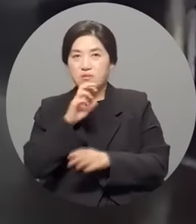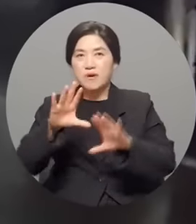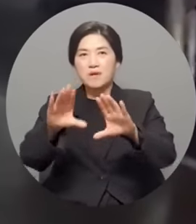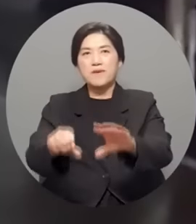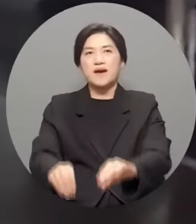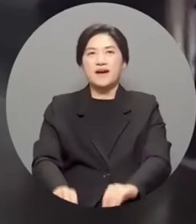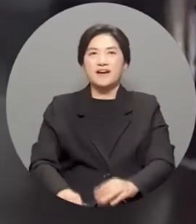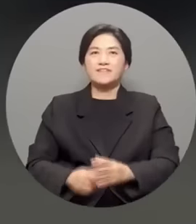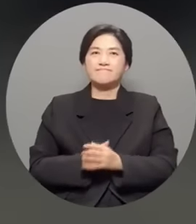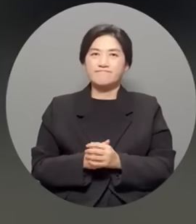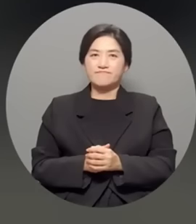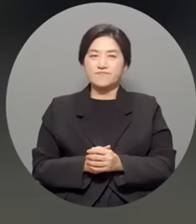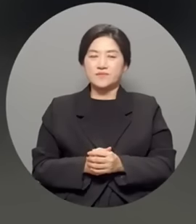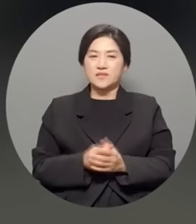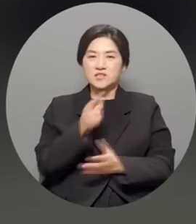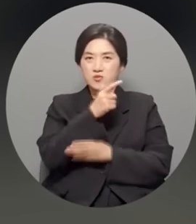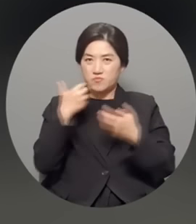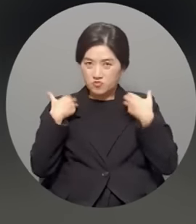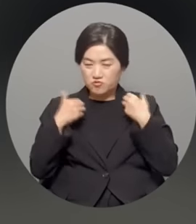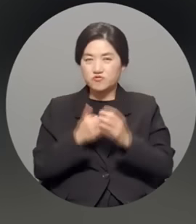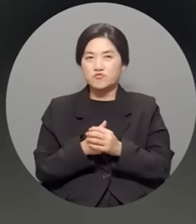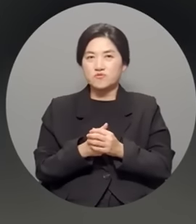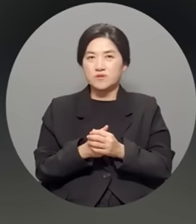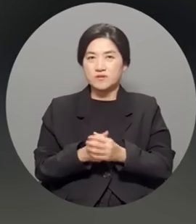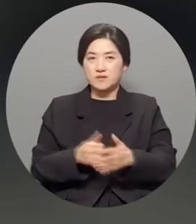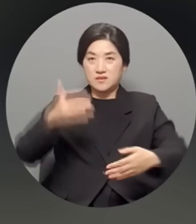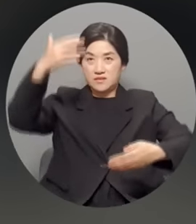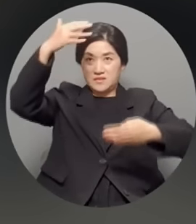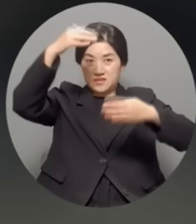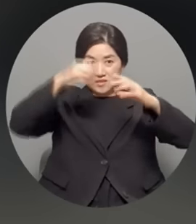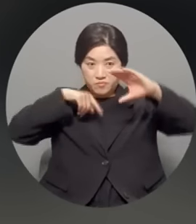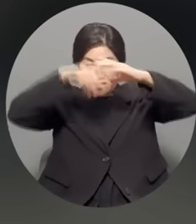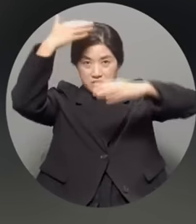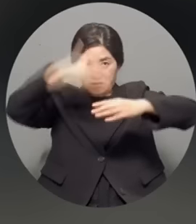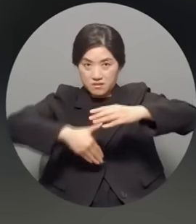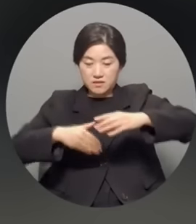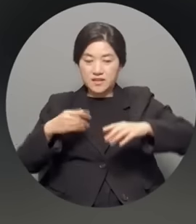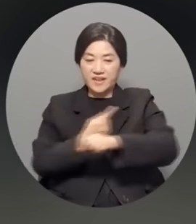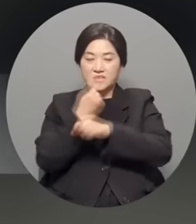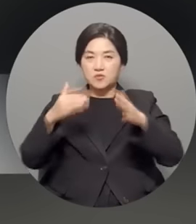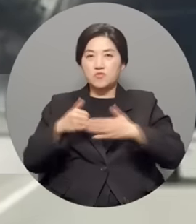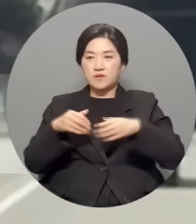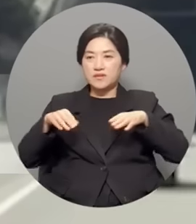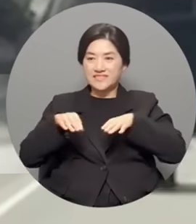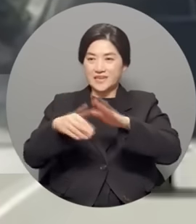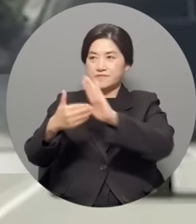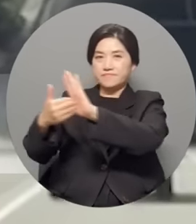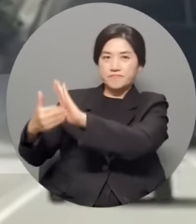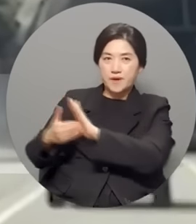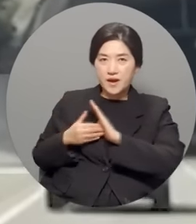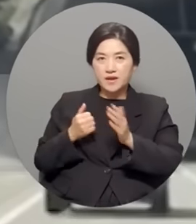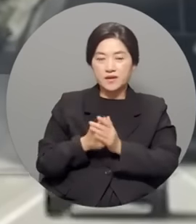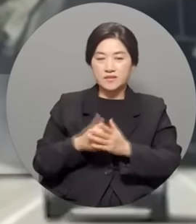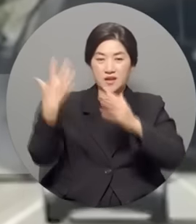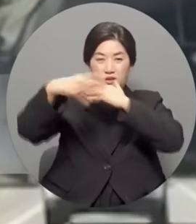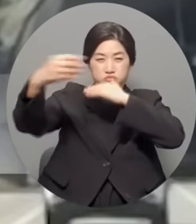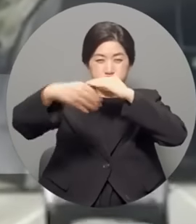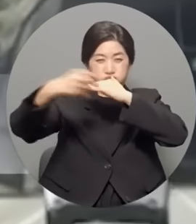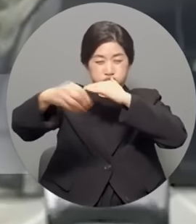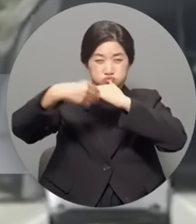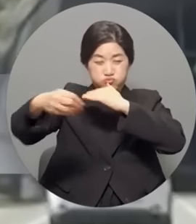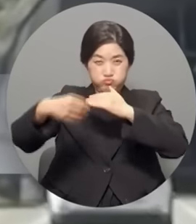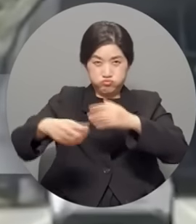꺼졌습니다. 소방당국은 진입차단막을 내려 약 1시간가량 차량의 터널 진입을 막고 재연시설을 틀어 연기를